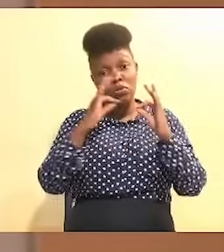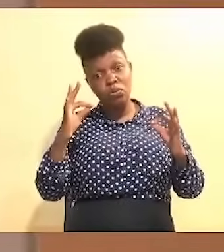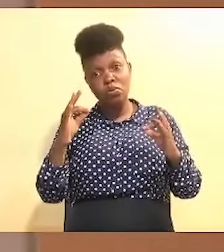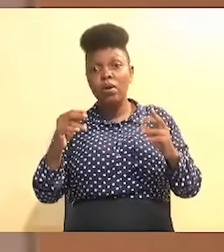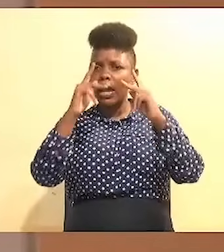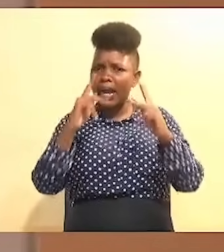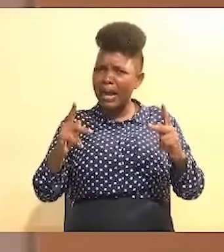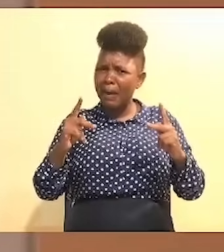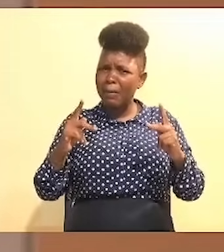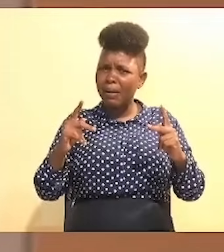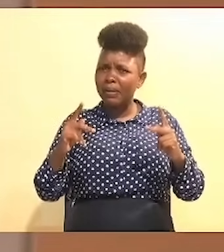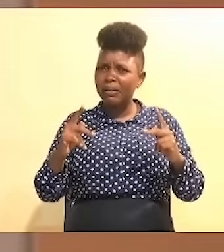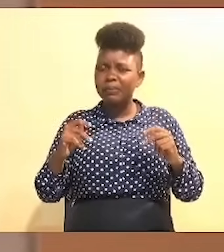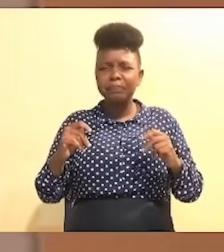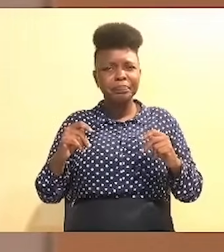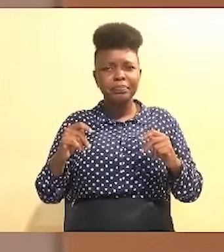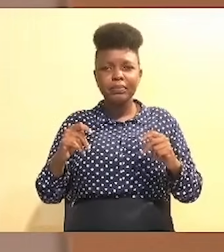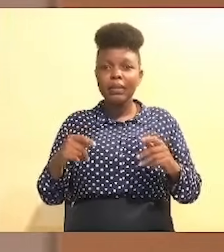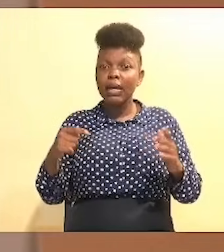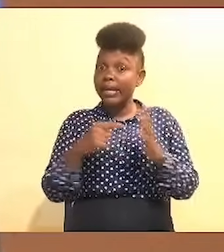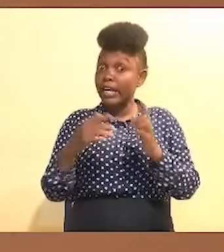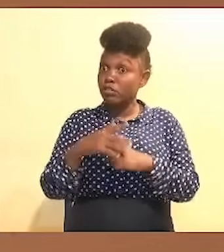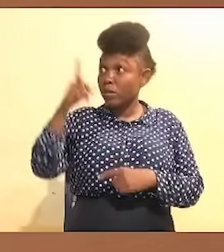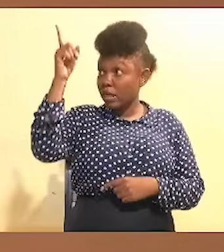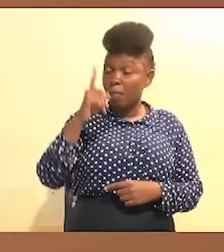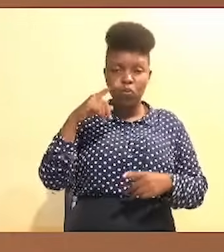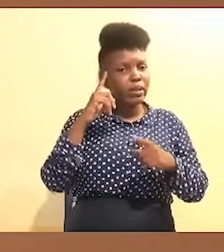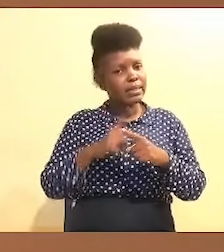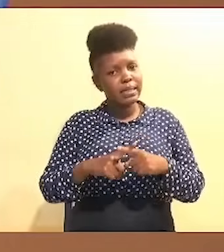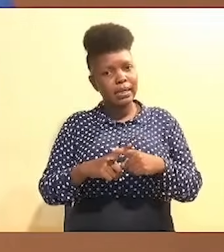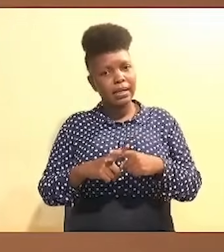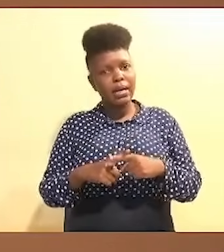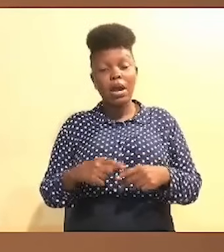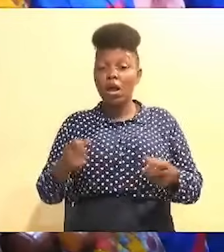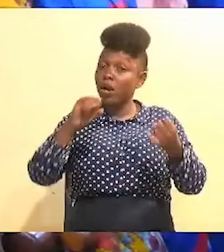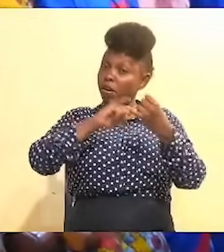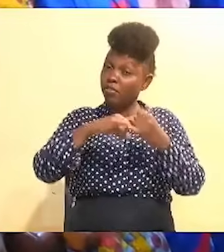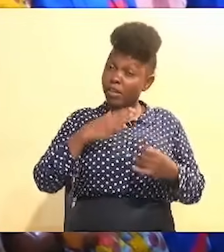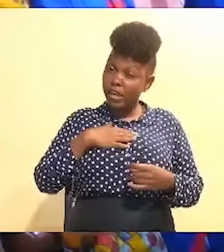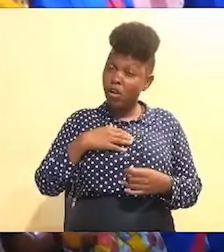kama nini. Yesu atakapokuja tena. Rafiki yangu,